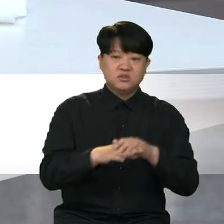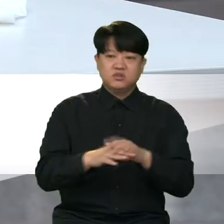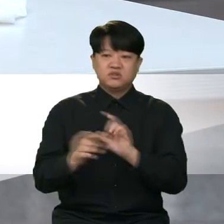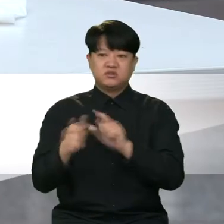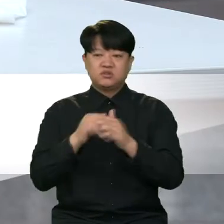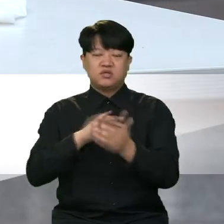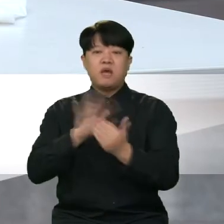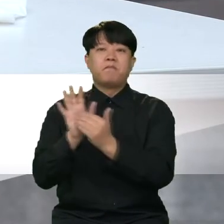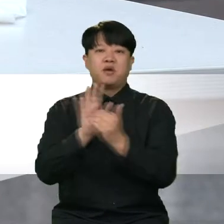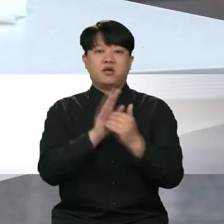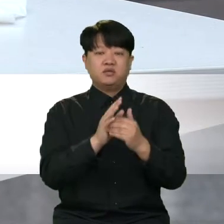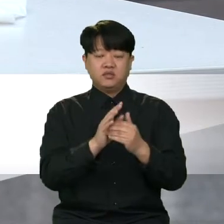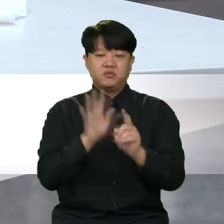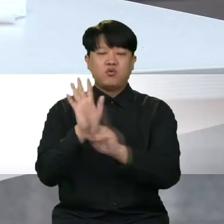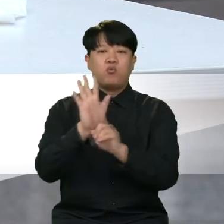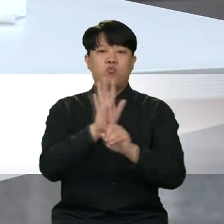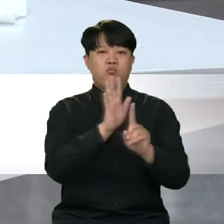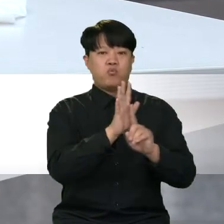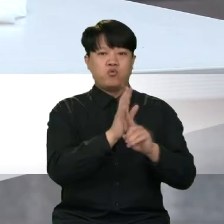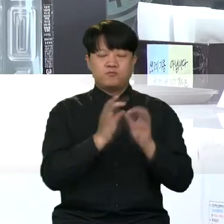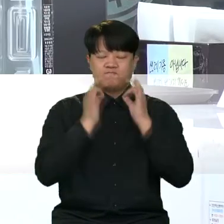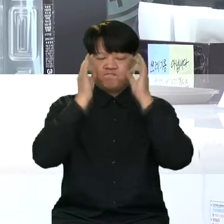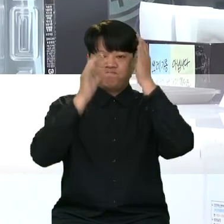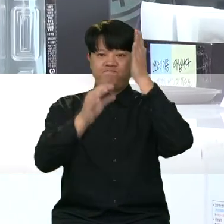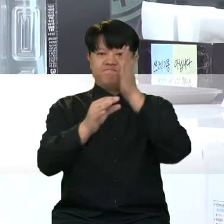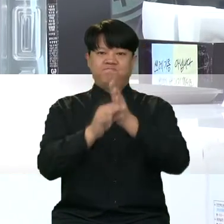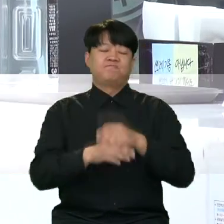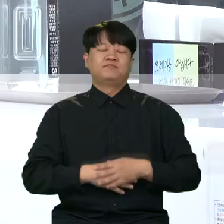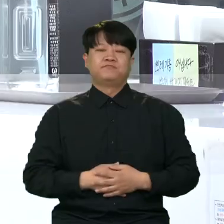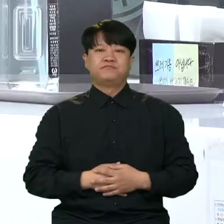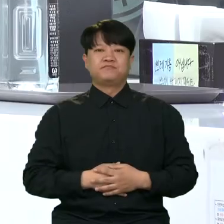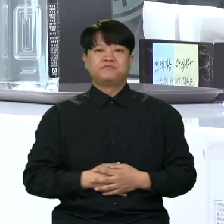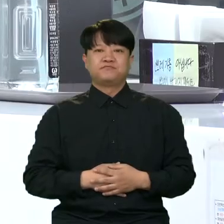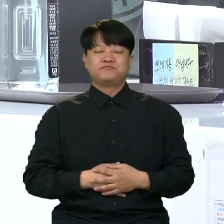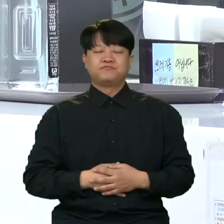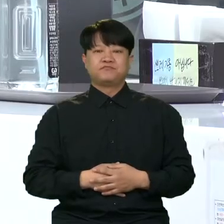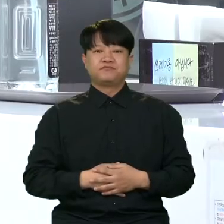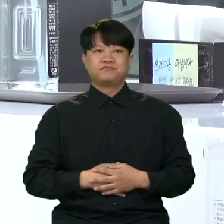감염병 예방수칙 에 대한 적극 홍보에도 만전을 기하고 있습니다